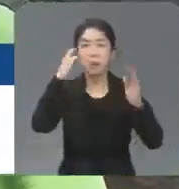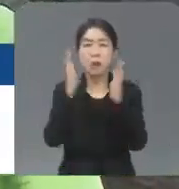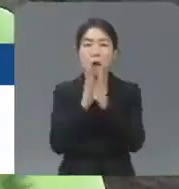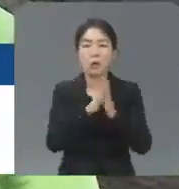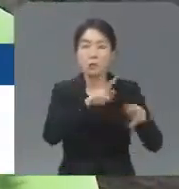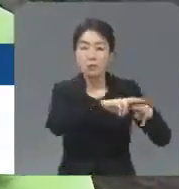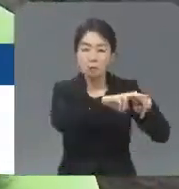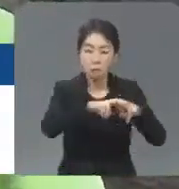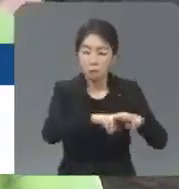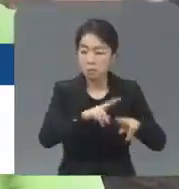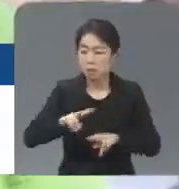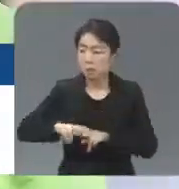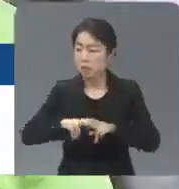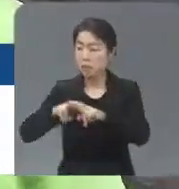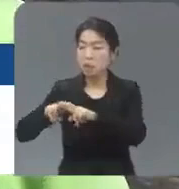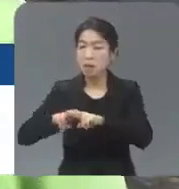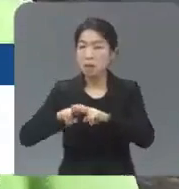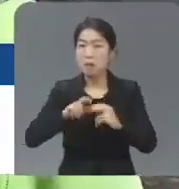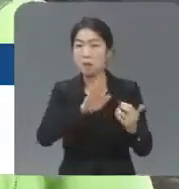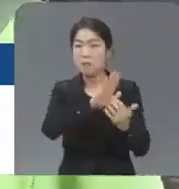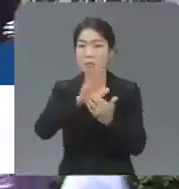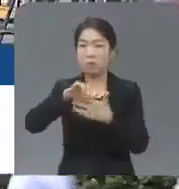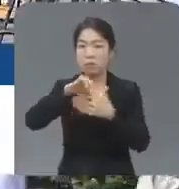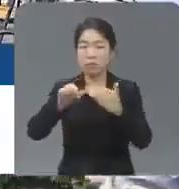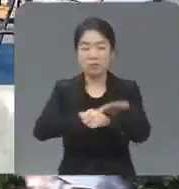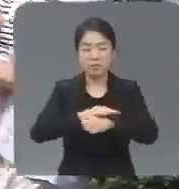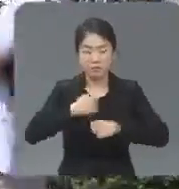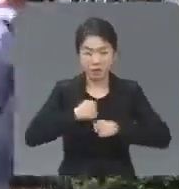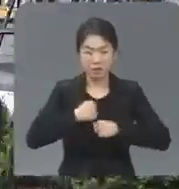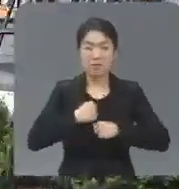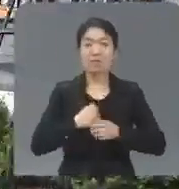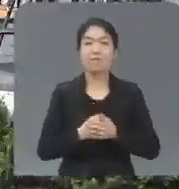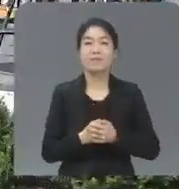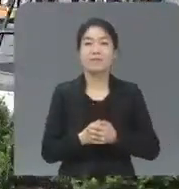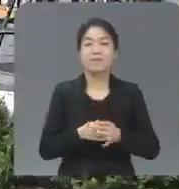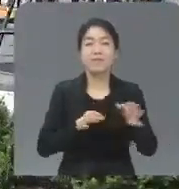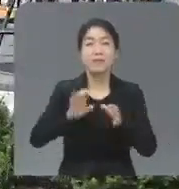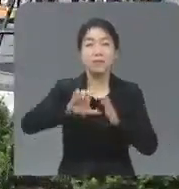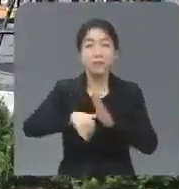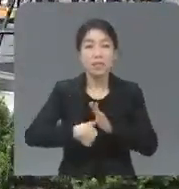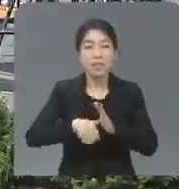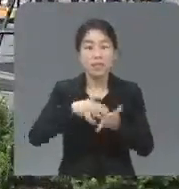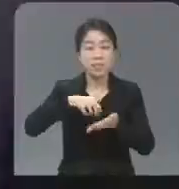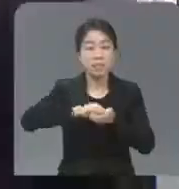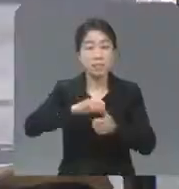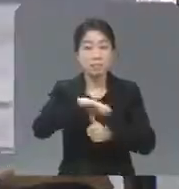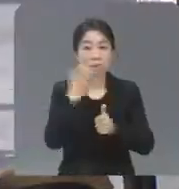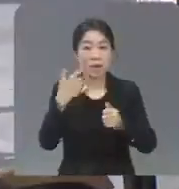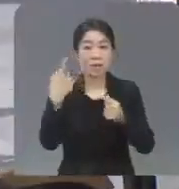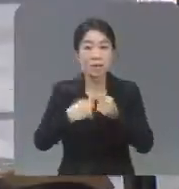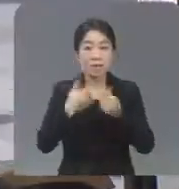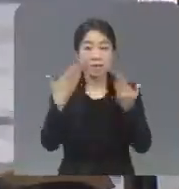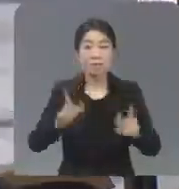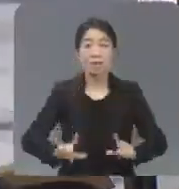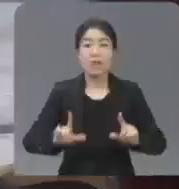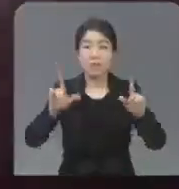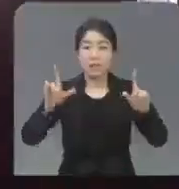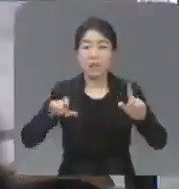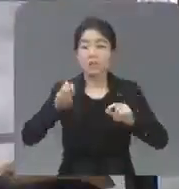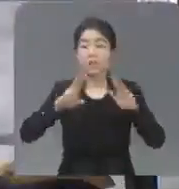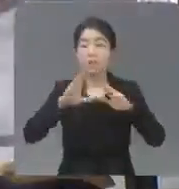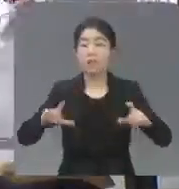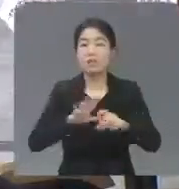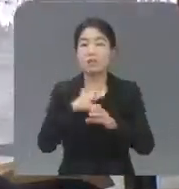이렇게 규칙을 잘 지켜서 앉아서 드시고 그러고 가세요. 영업시간과 인원 제한이 풀린 첫 주말과 휴일. 광주